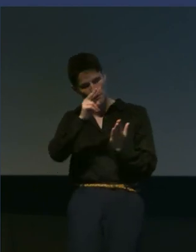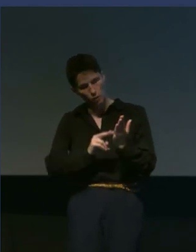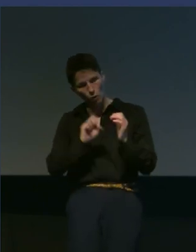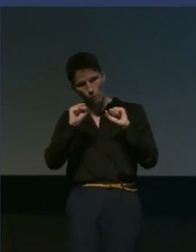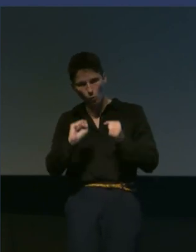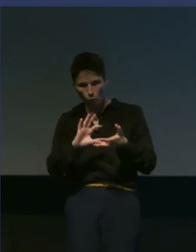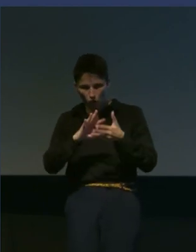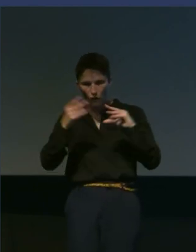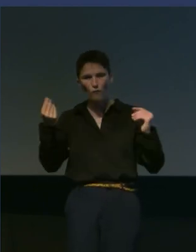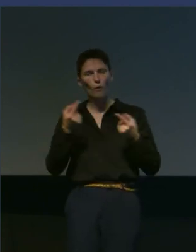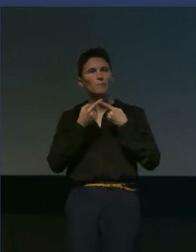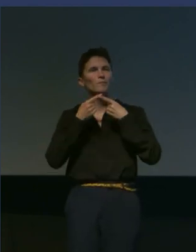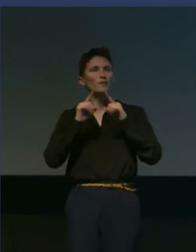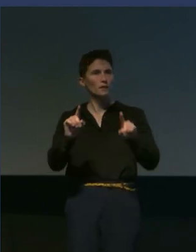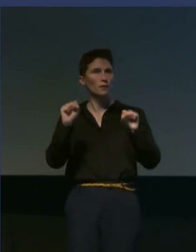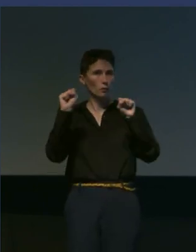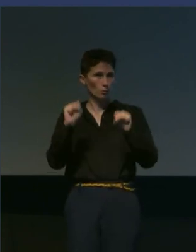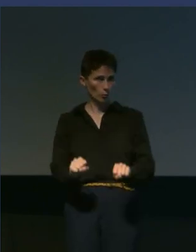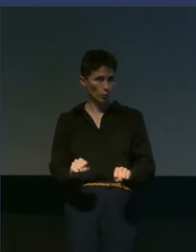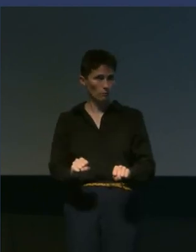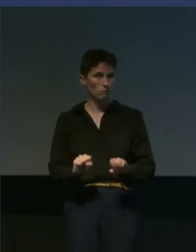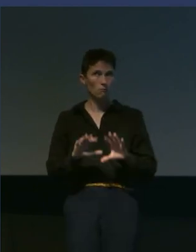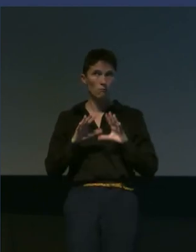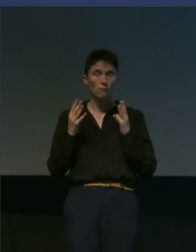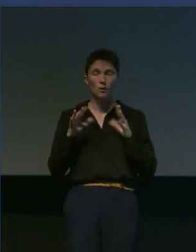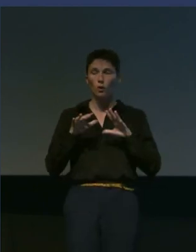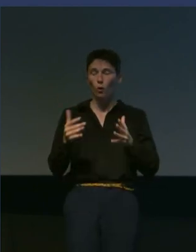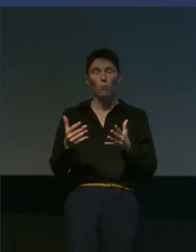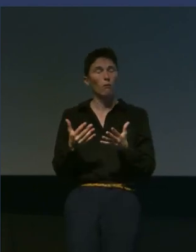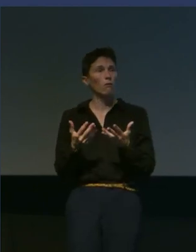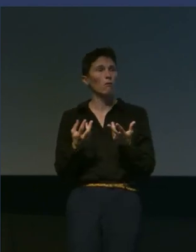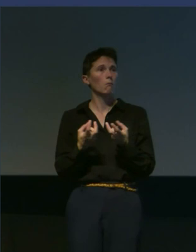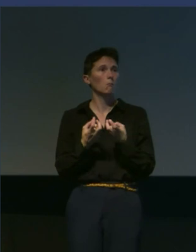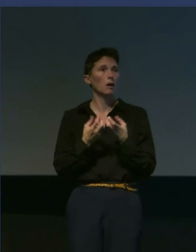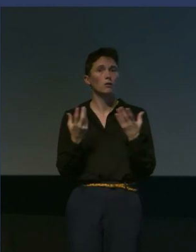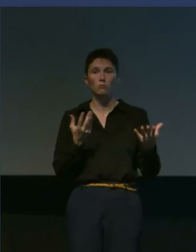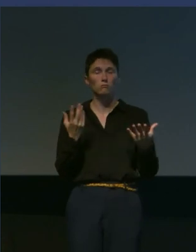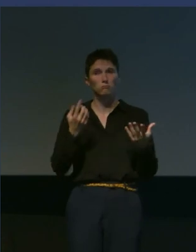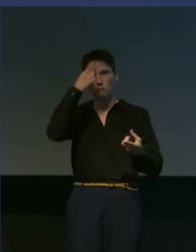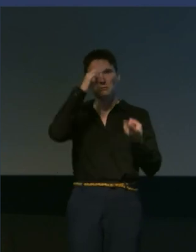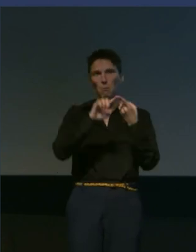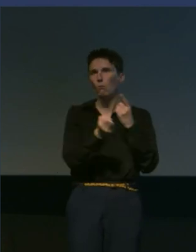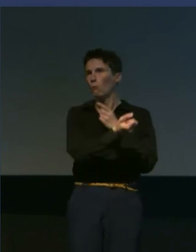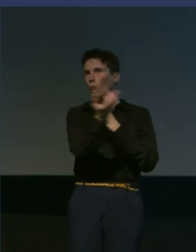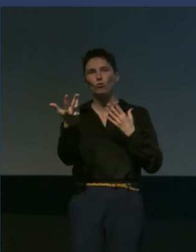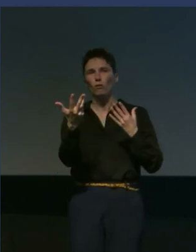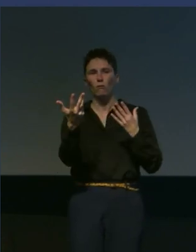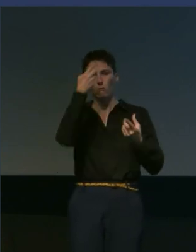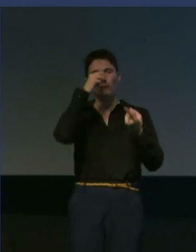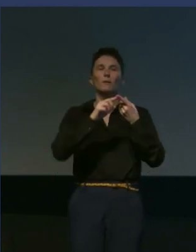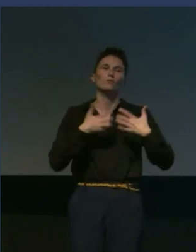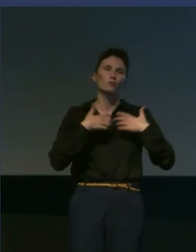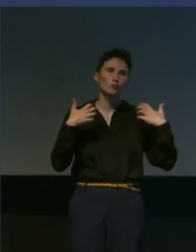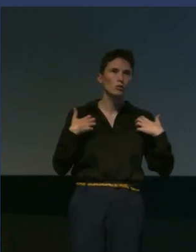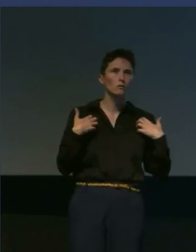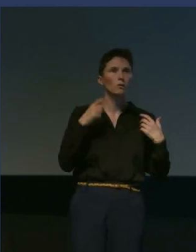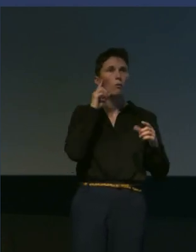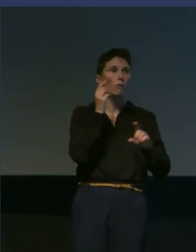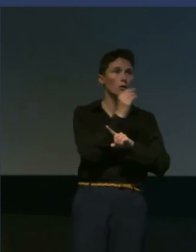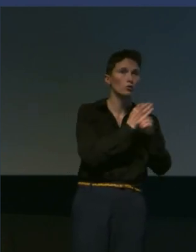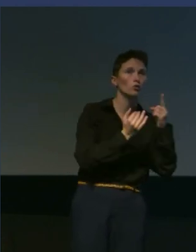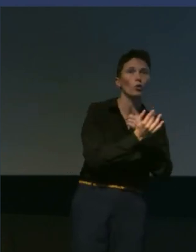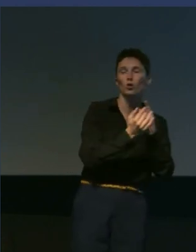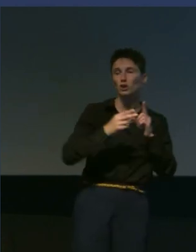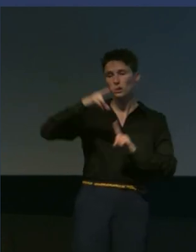façon d'aborder le thème avec différentes disciplines scientifiques, comme la sociologie,